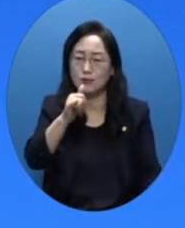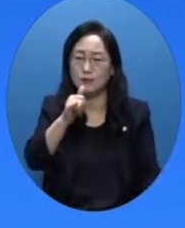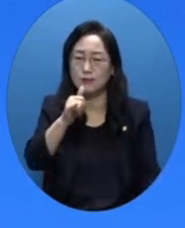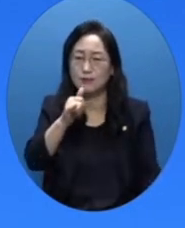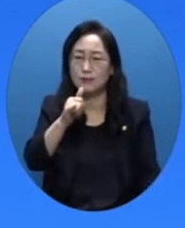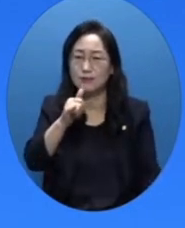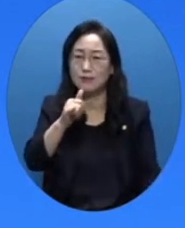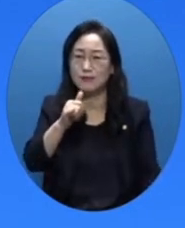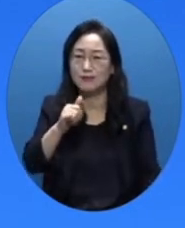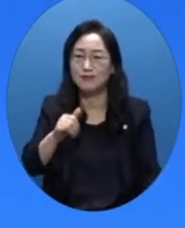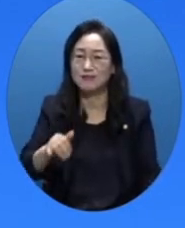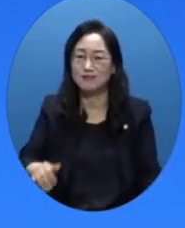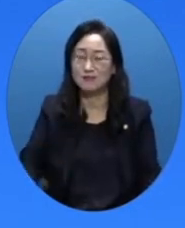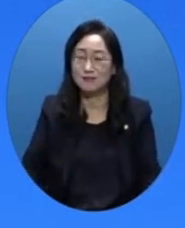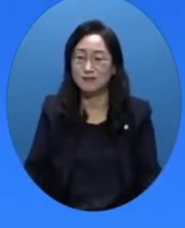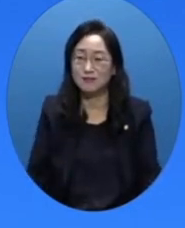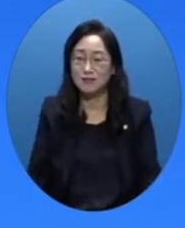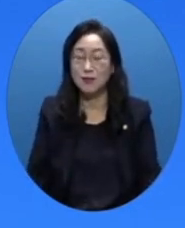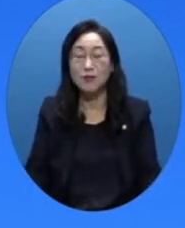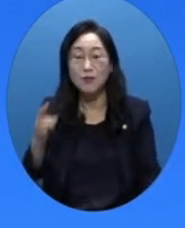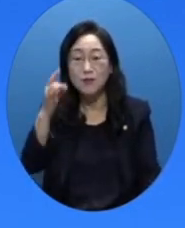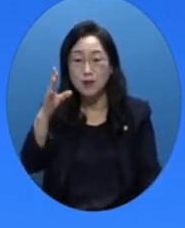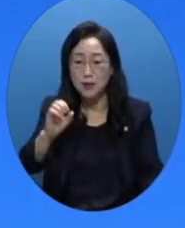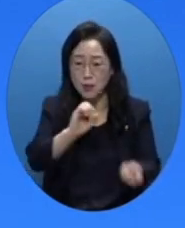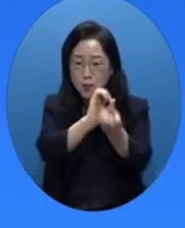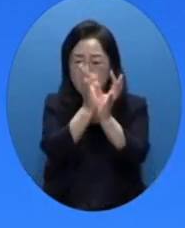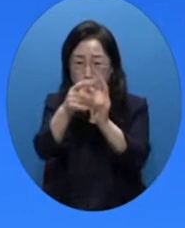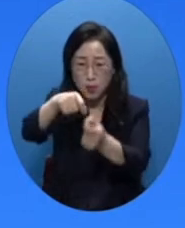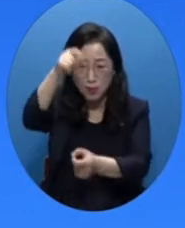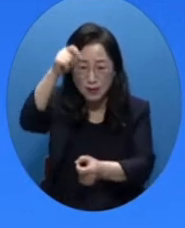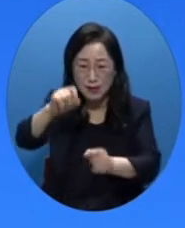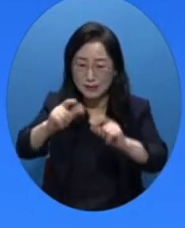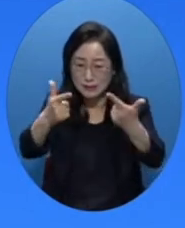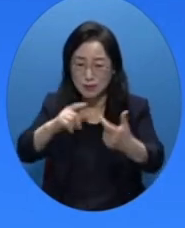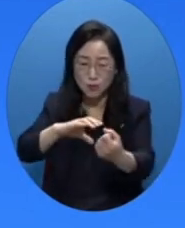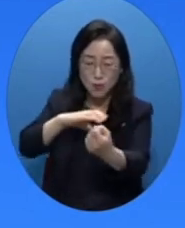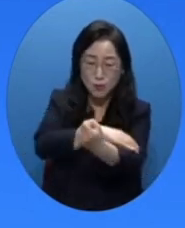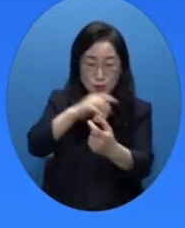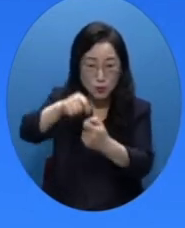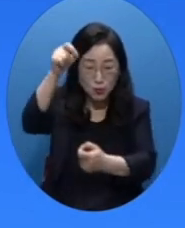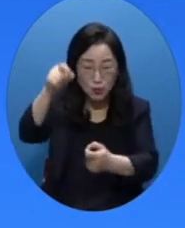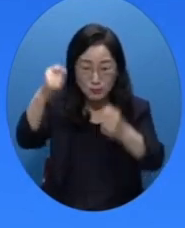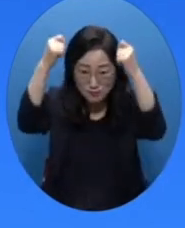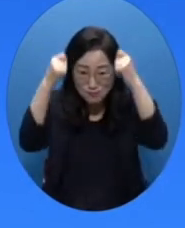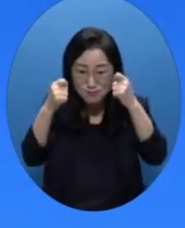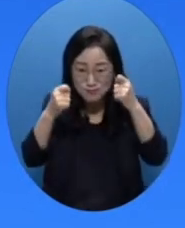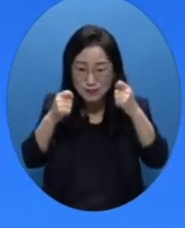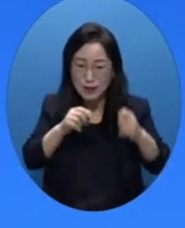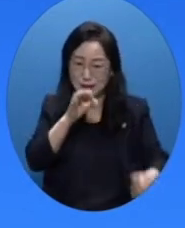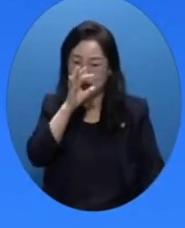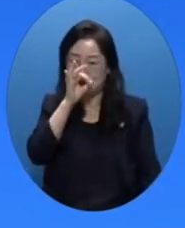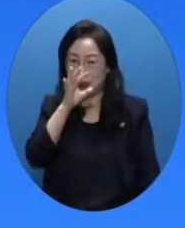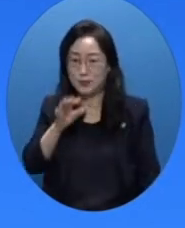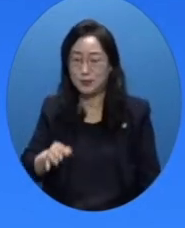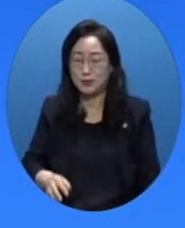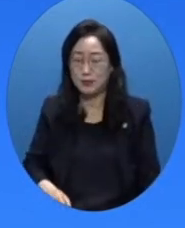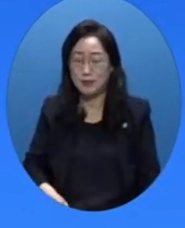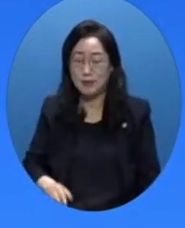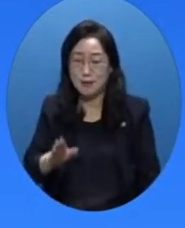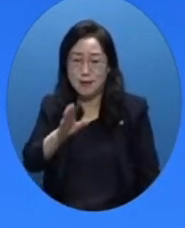열흘 붉은 것이 없고 10년 권세가 없다고 하는데 그것이 전부 인생을